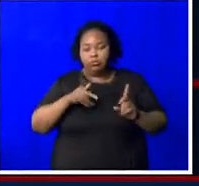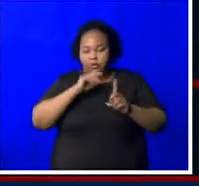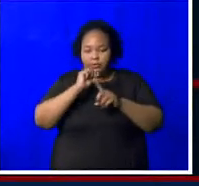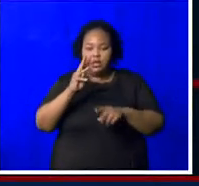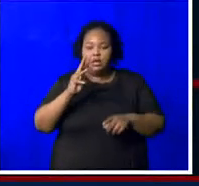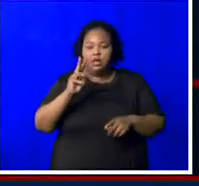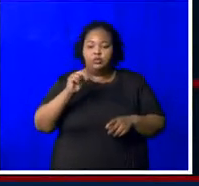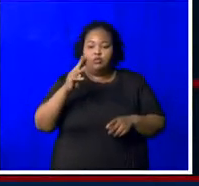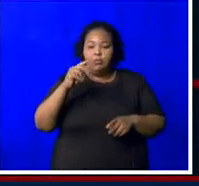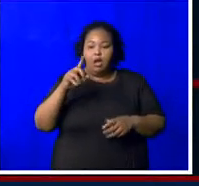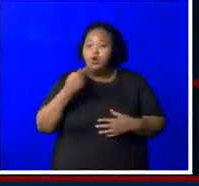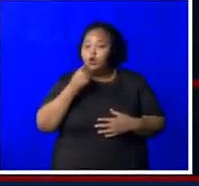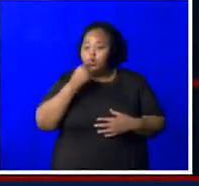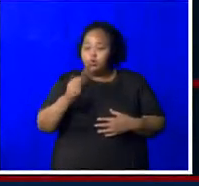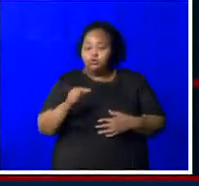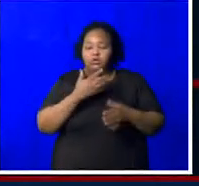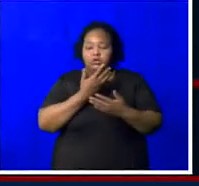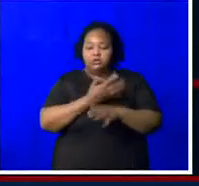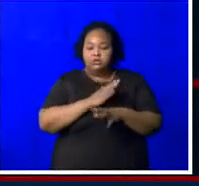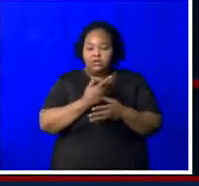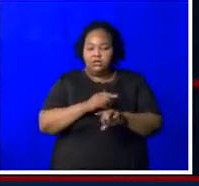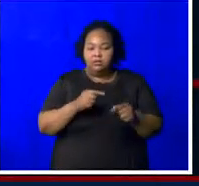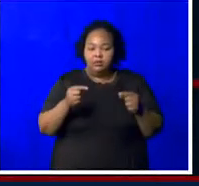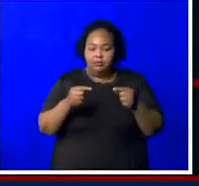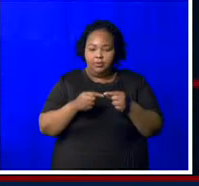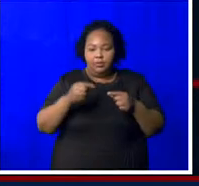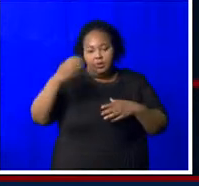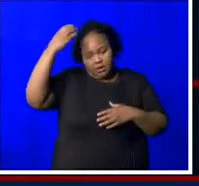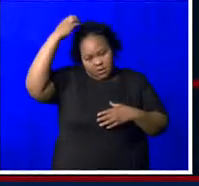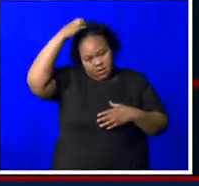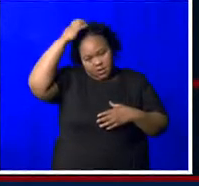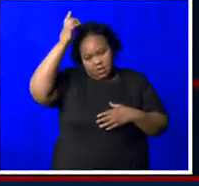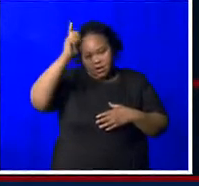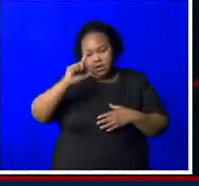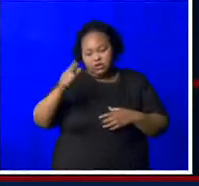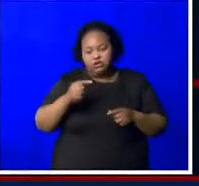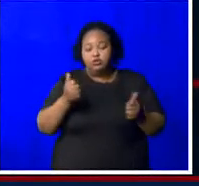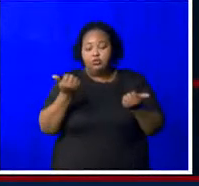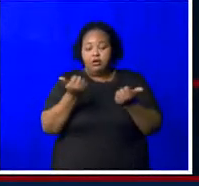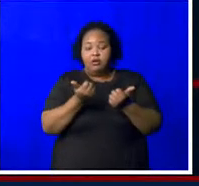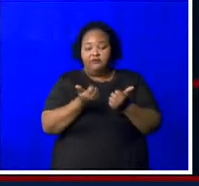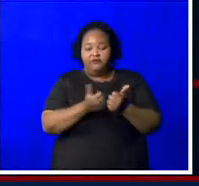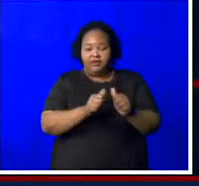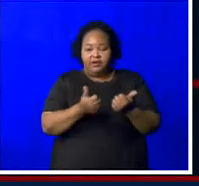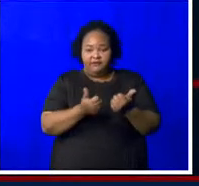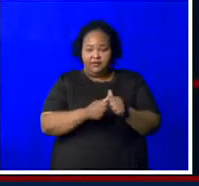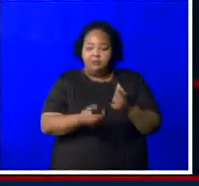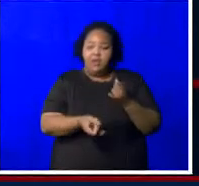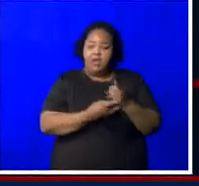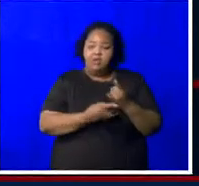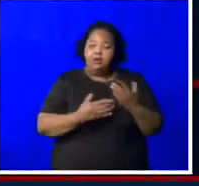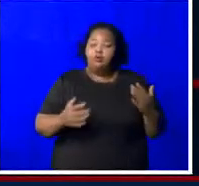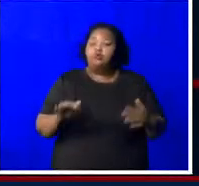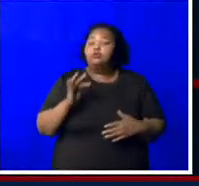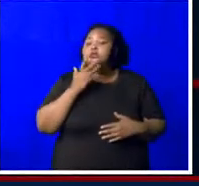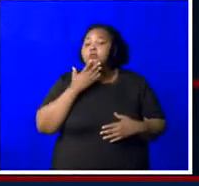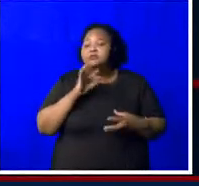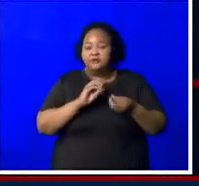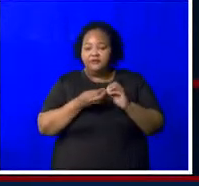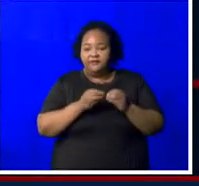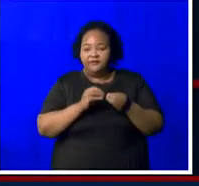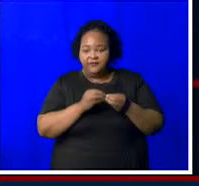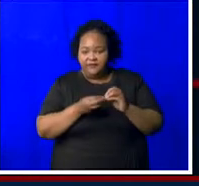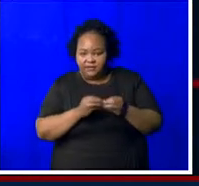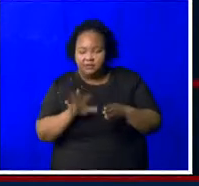likhethelo lesive laselesotho kimphela sompho lephelile iba side kakhulu kubuka kuthi ngeka ukuthi balungise kuphi kusalungiselelwa imidlalo yema under